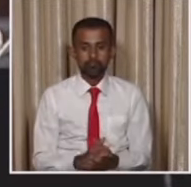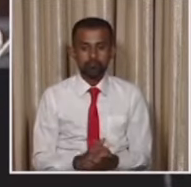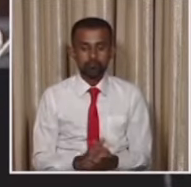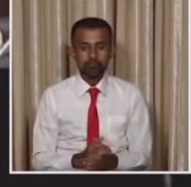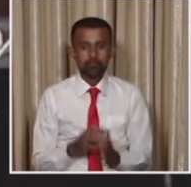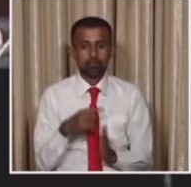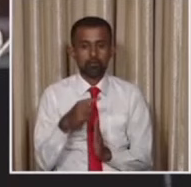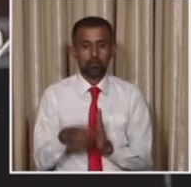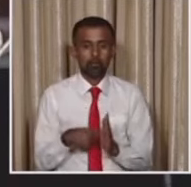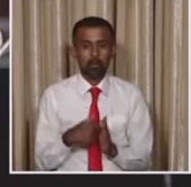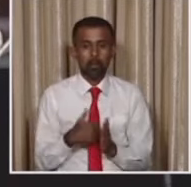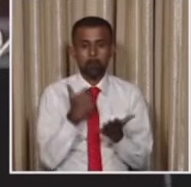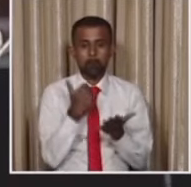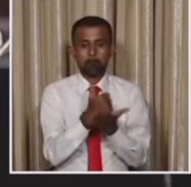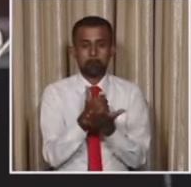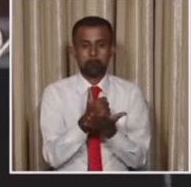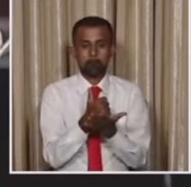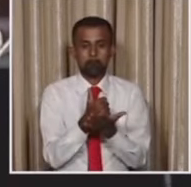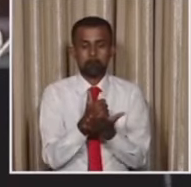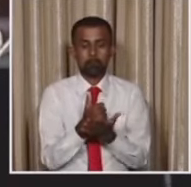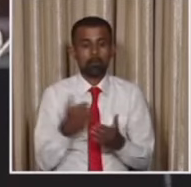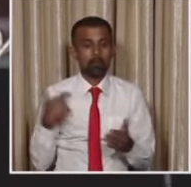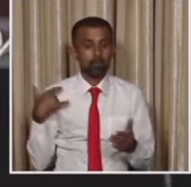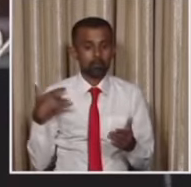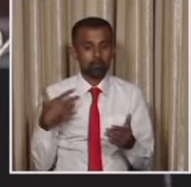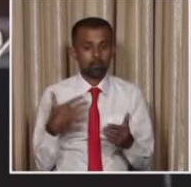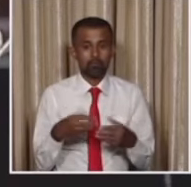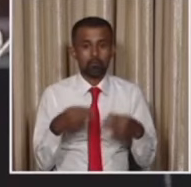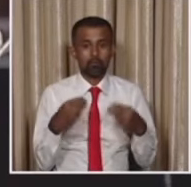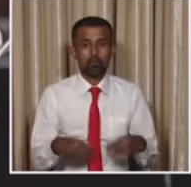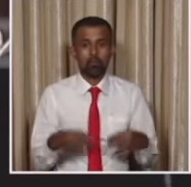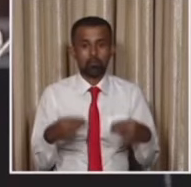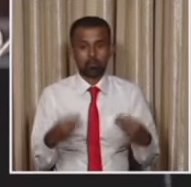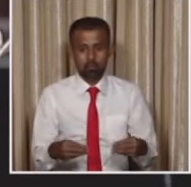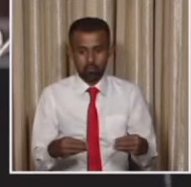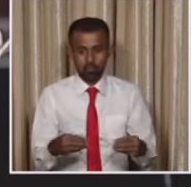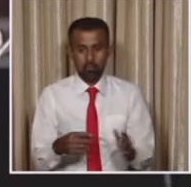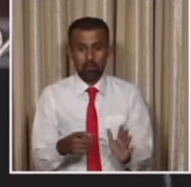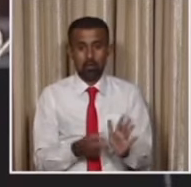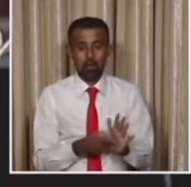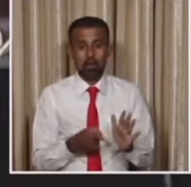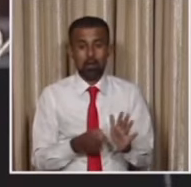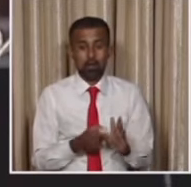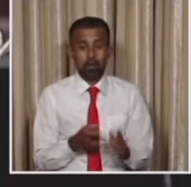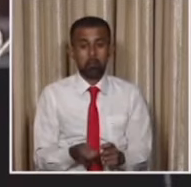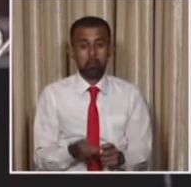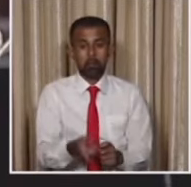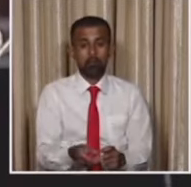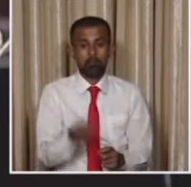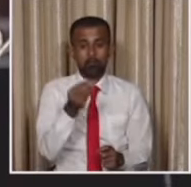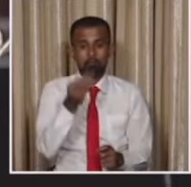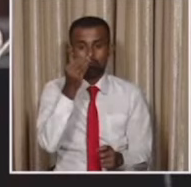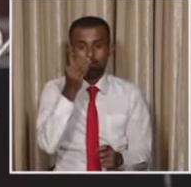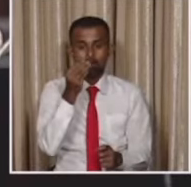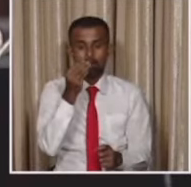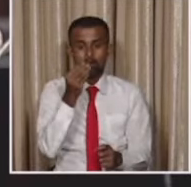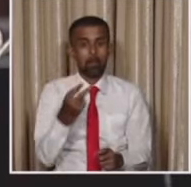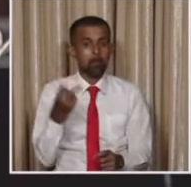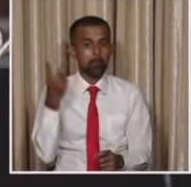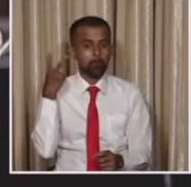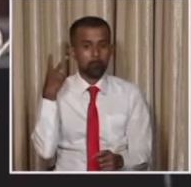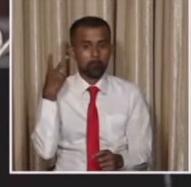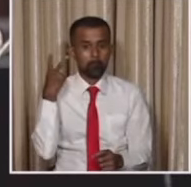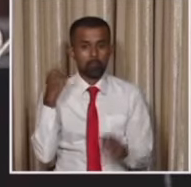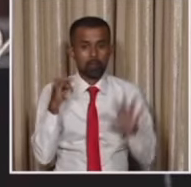ශ්‍රී ලංකා මහා බැංකුව දිගින් දිගටම පාඩු ලබන අතරේ ලක්ෂ ගණනින් වැටුප් පැටි කරගත්තායි කියලා පෙරේද